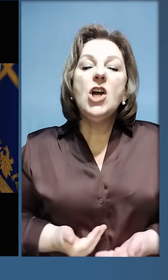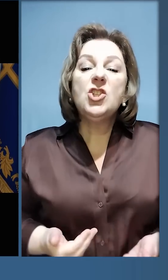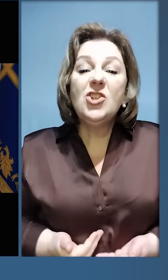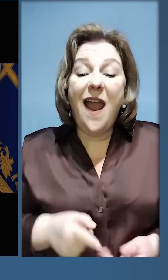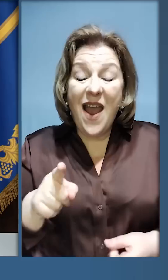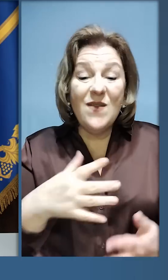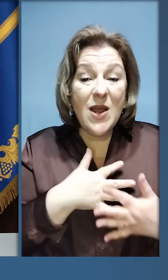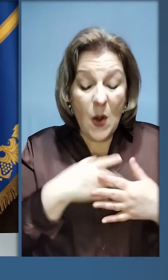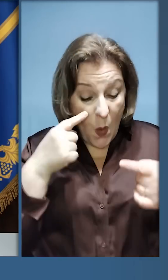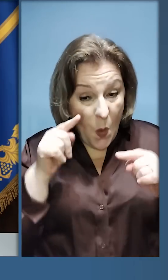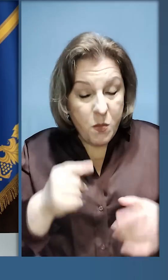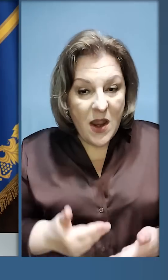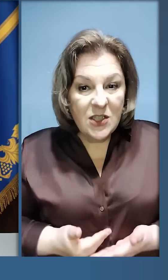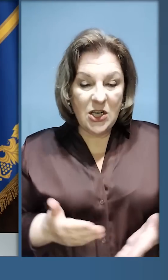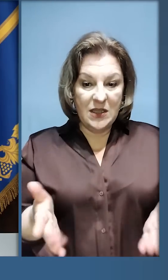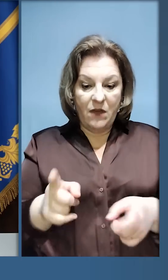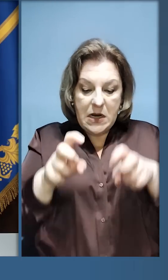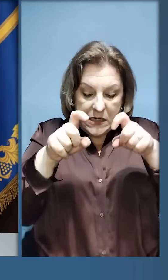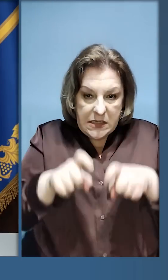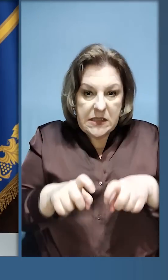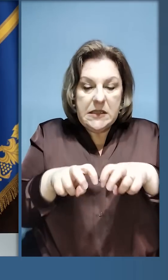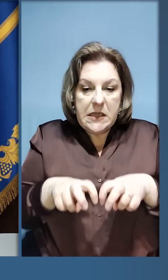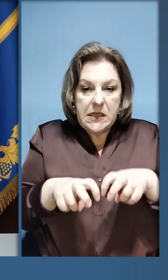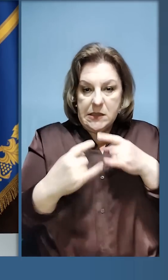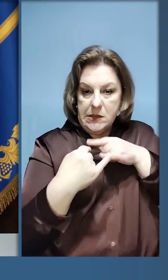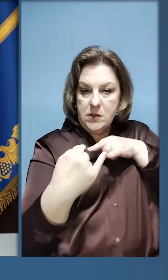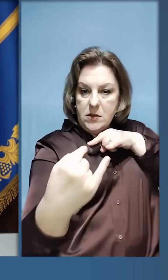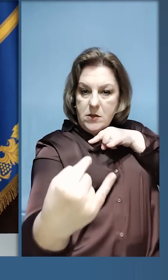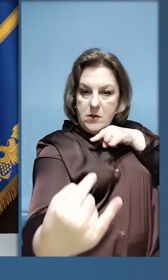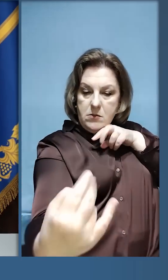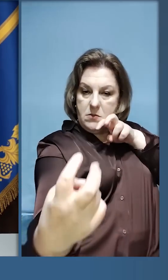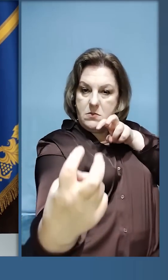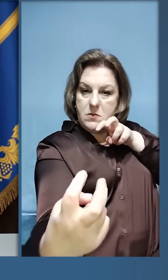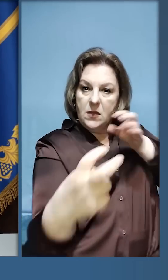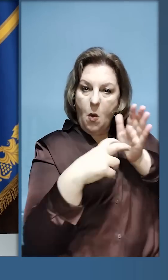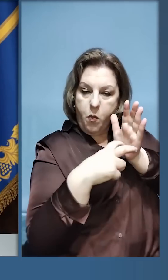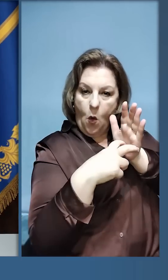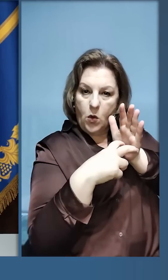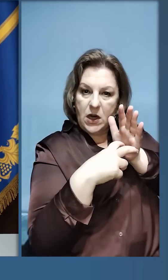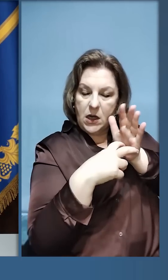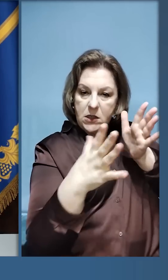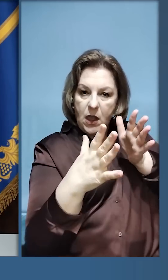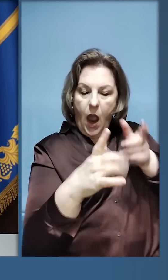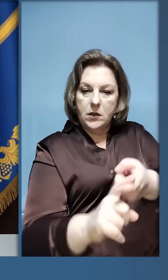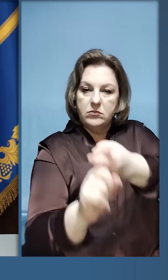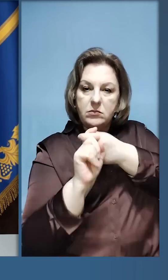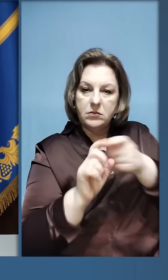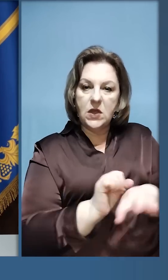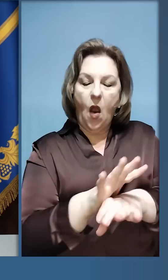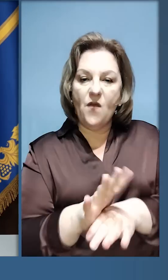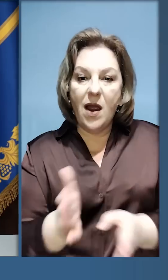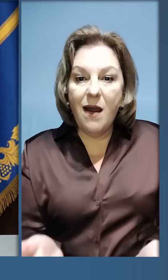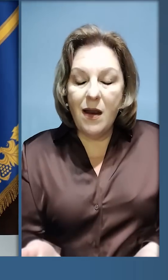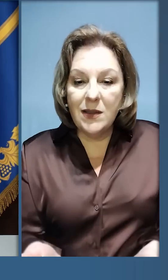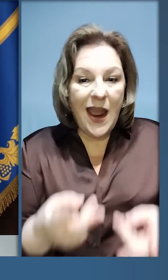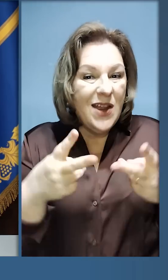це життя. А він любить життя. Він навіть сидить довгий стіл, він сидить, боїться від